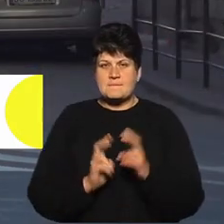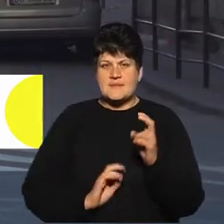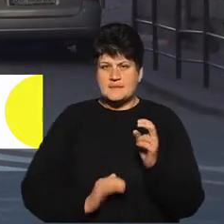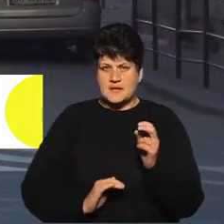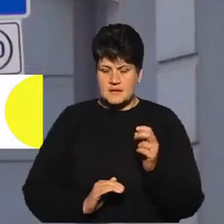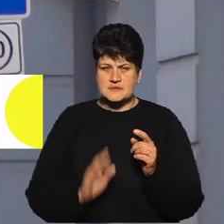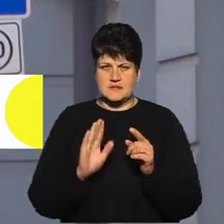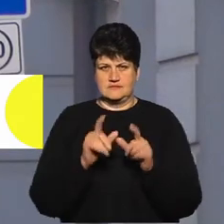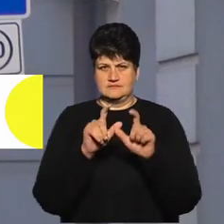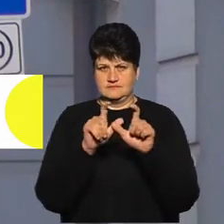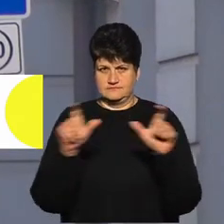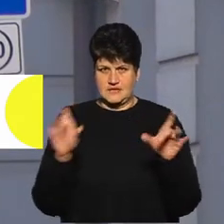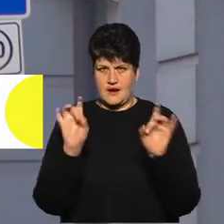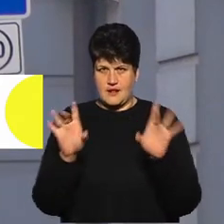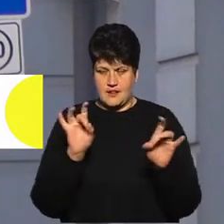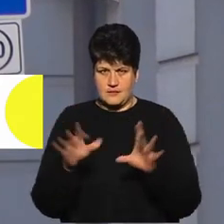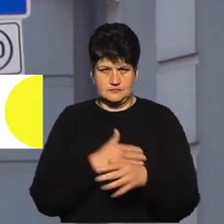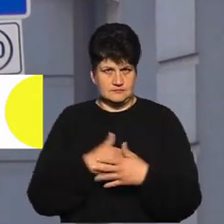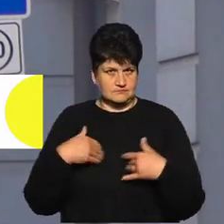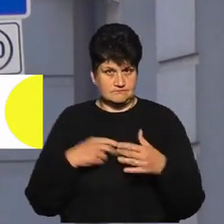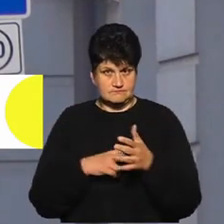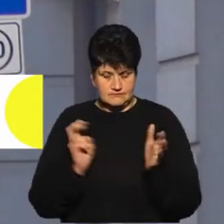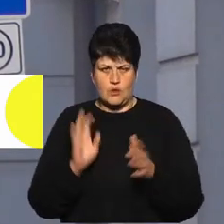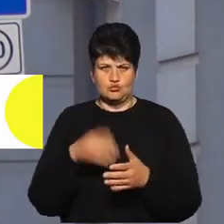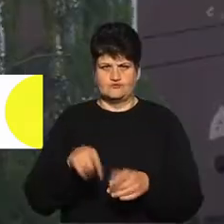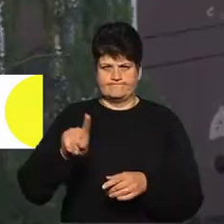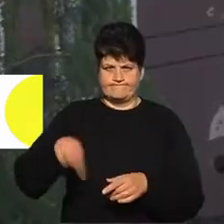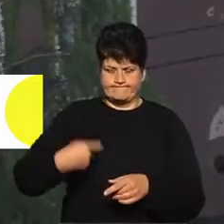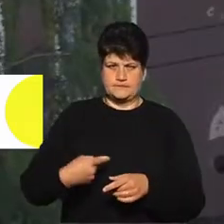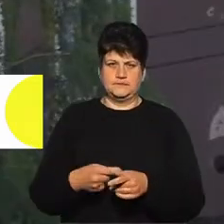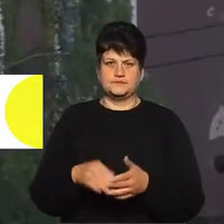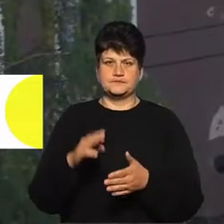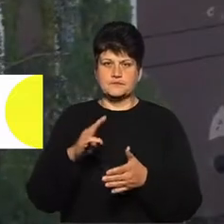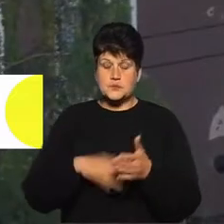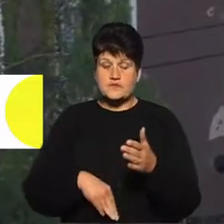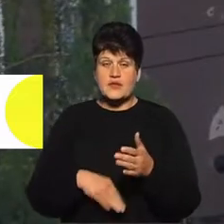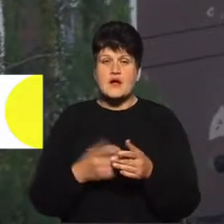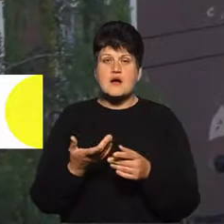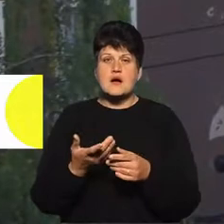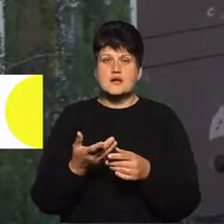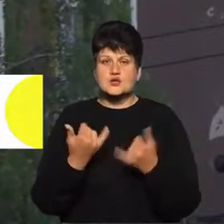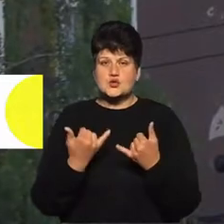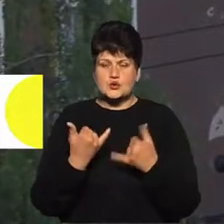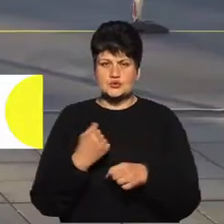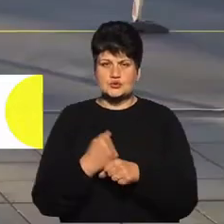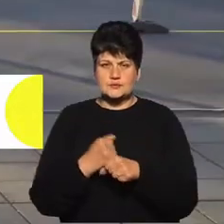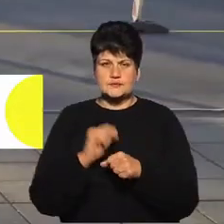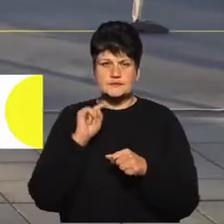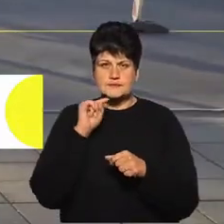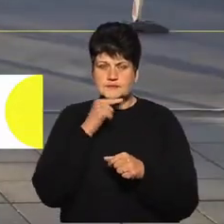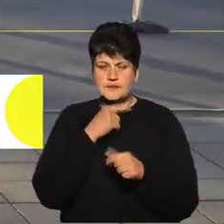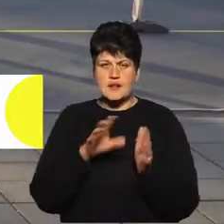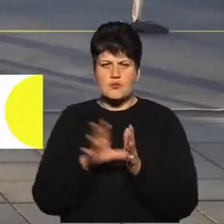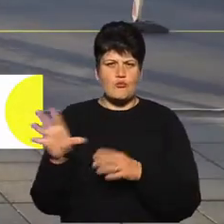будуть притягувати до відповідальності, каже Володимир Труш. Нагадаю, обмеження постачання електроенергії ввели сьогодні по всій території України